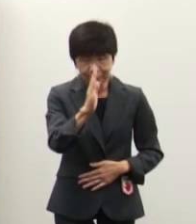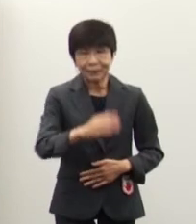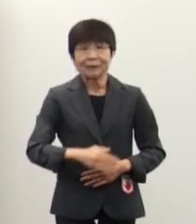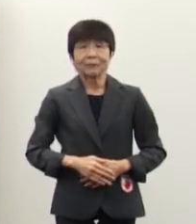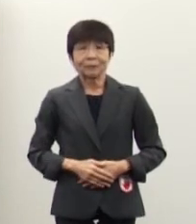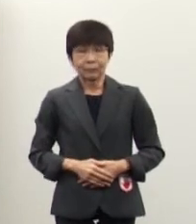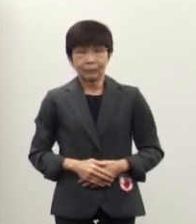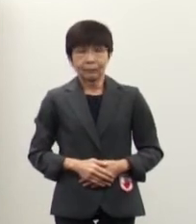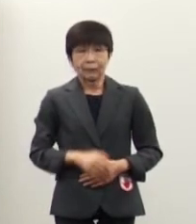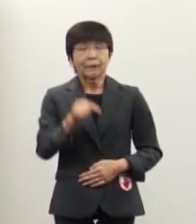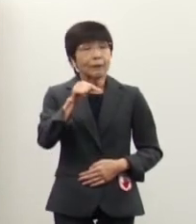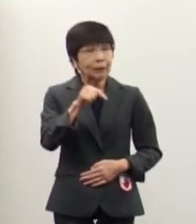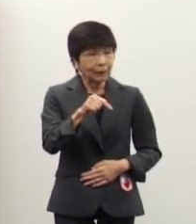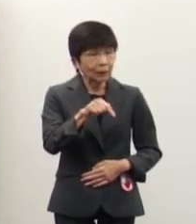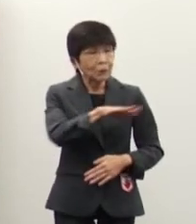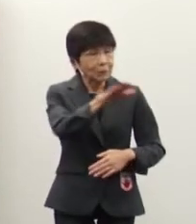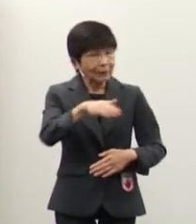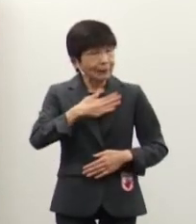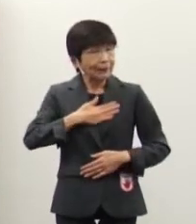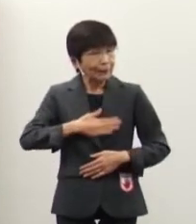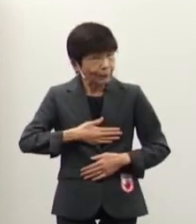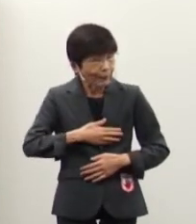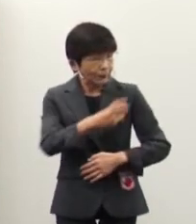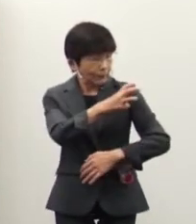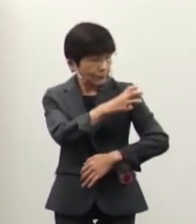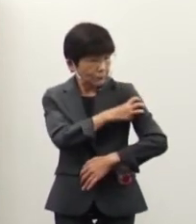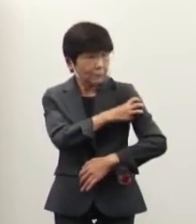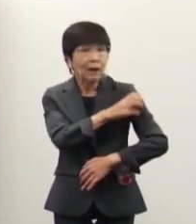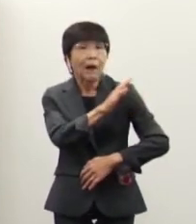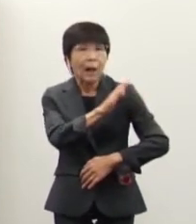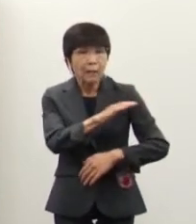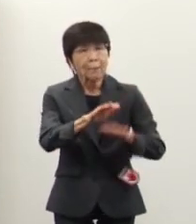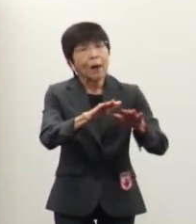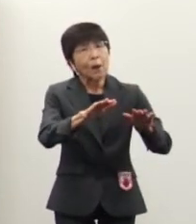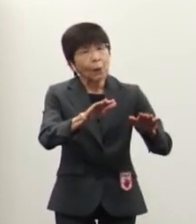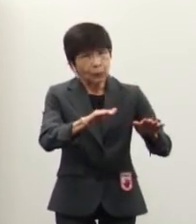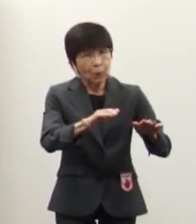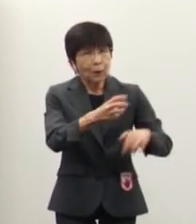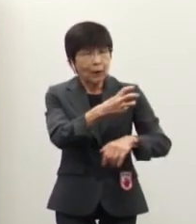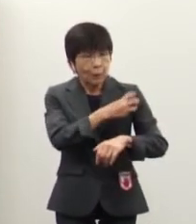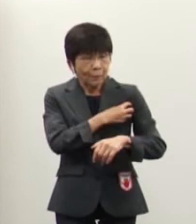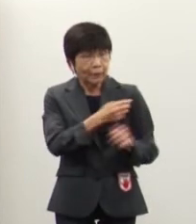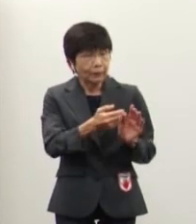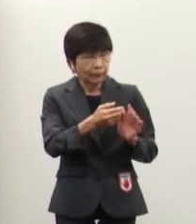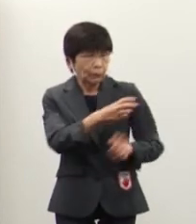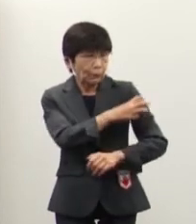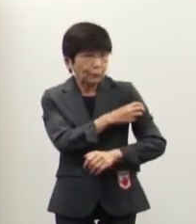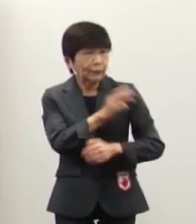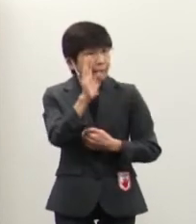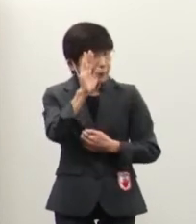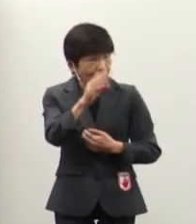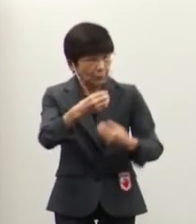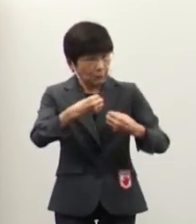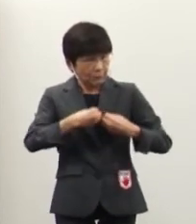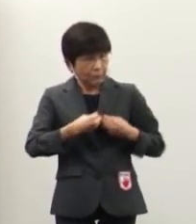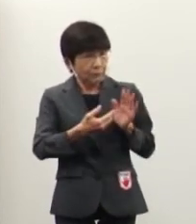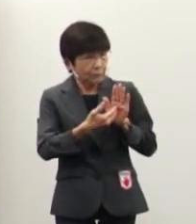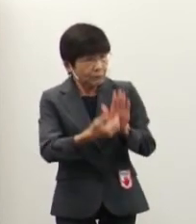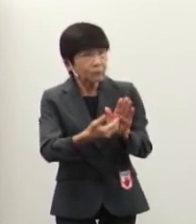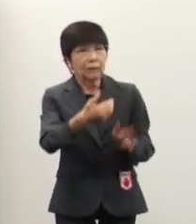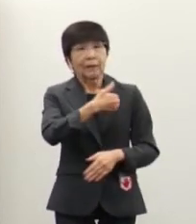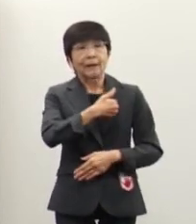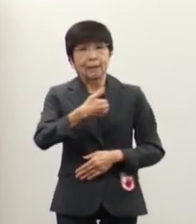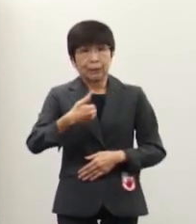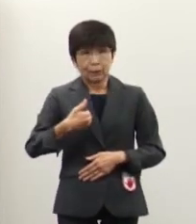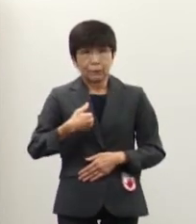こうした取り組みによりましてお子さん方を新型コロナへの罹患から守り、そして繰り返しになりますが後